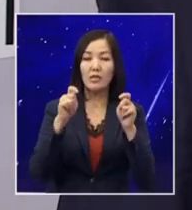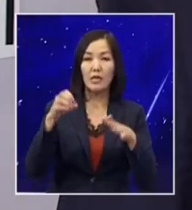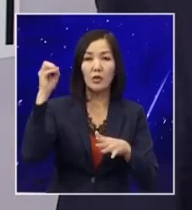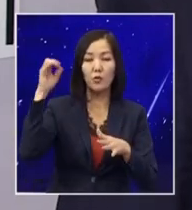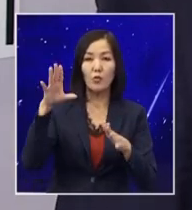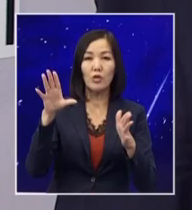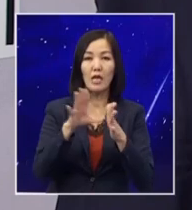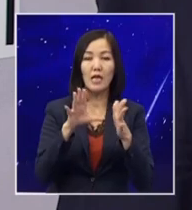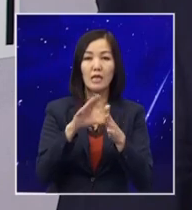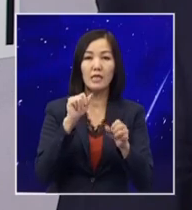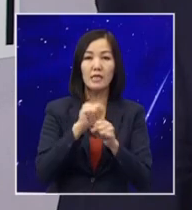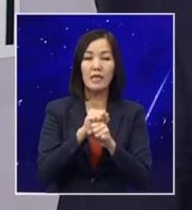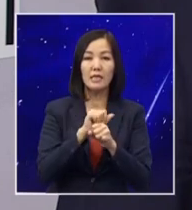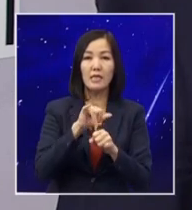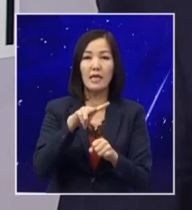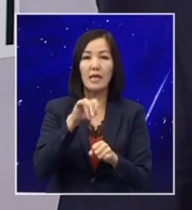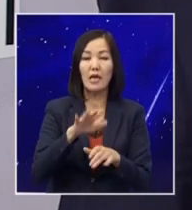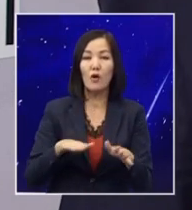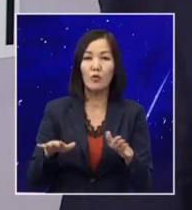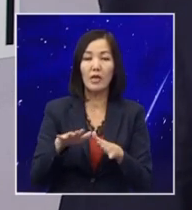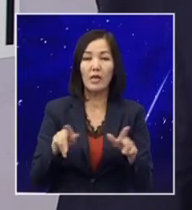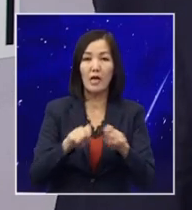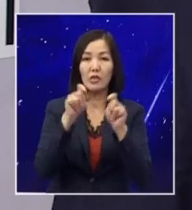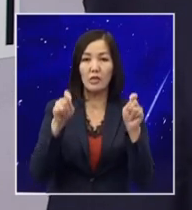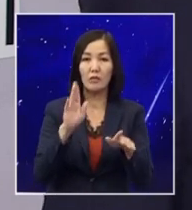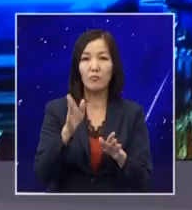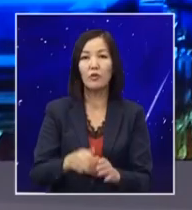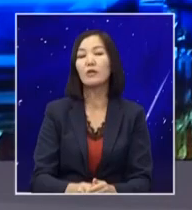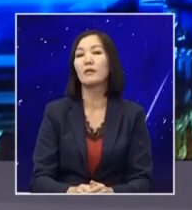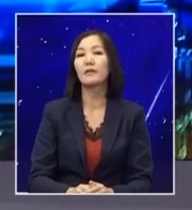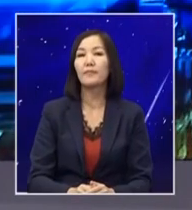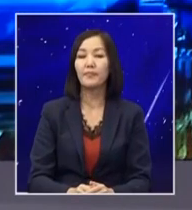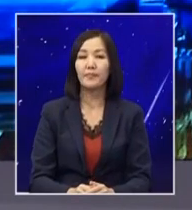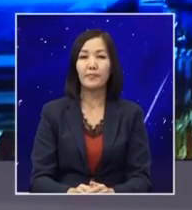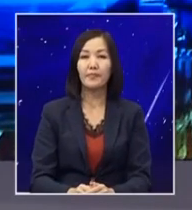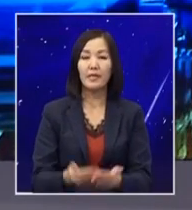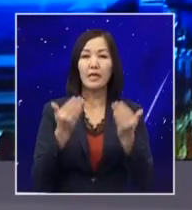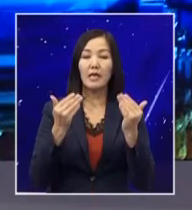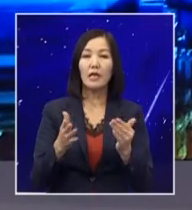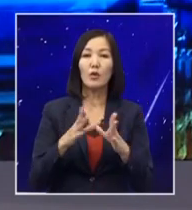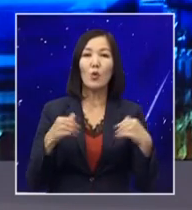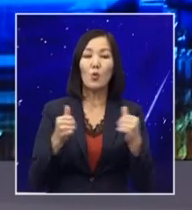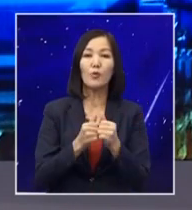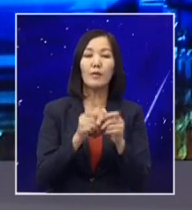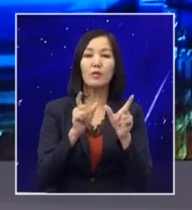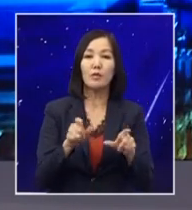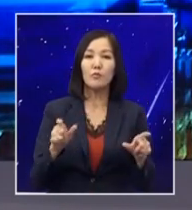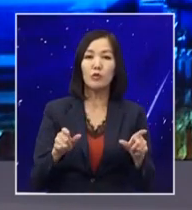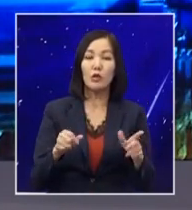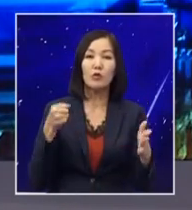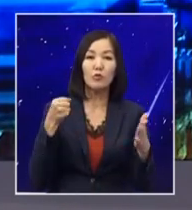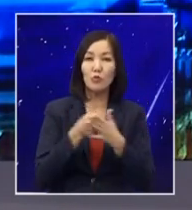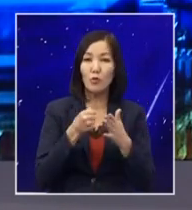станциясы, Іле ауданында жаңағы Мистраль деген күн электр станциясы. Енді отбасы мүшелеріне қол көтермек